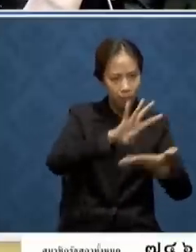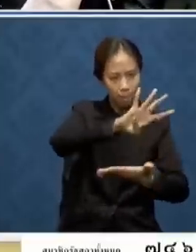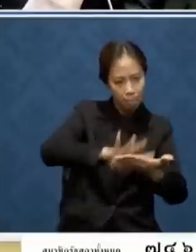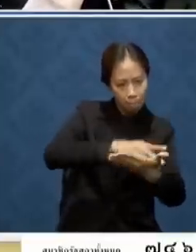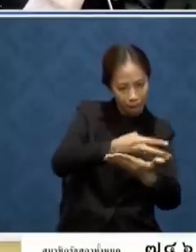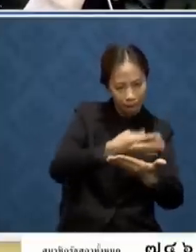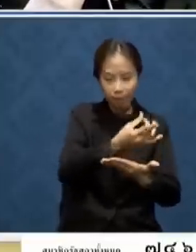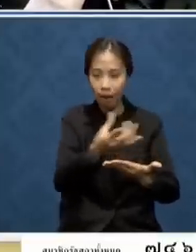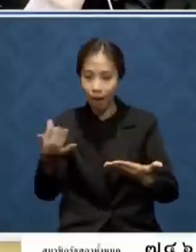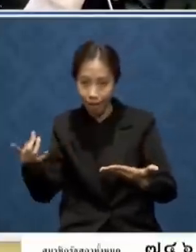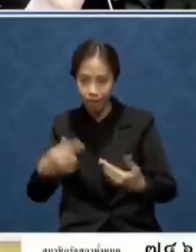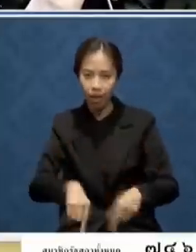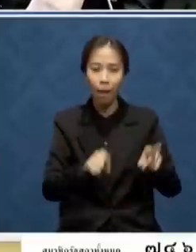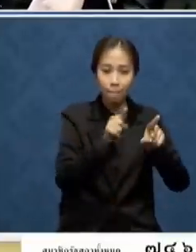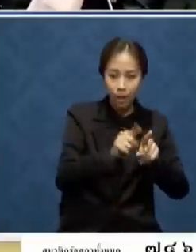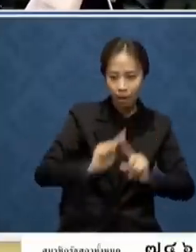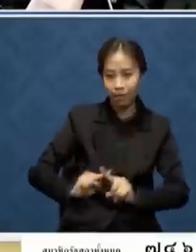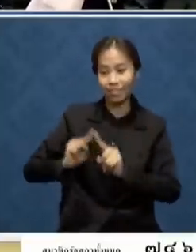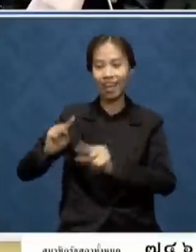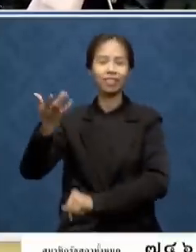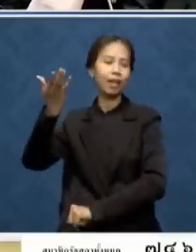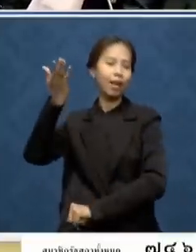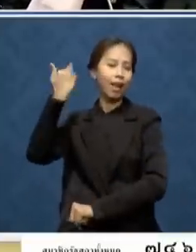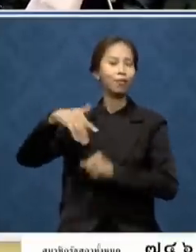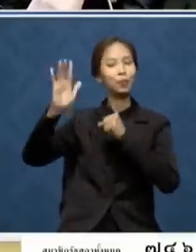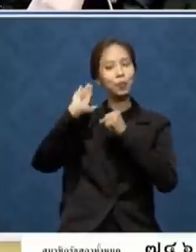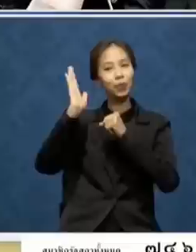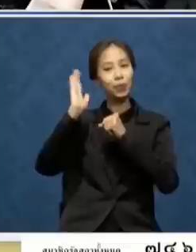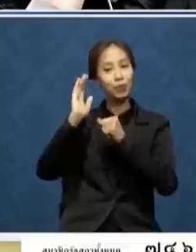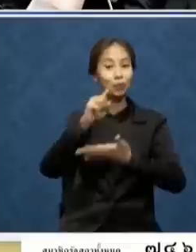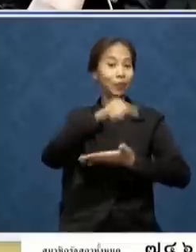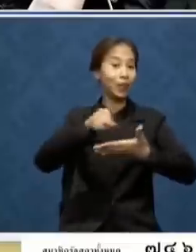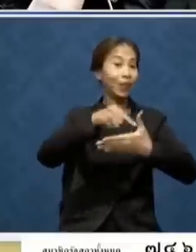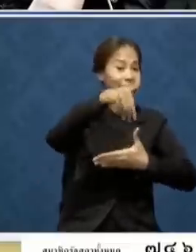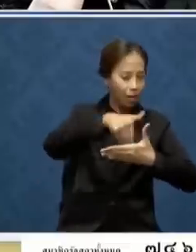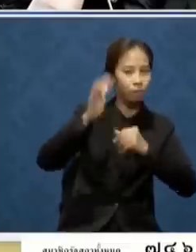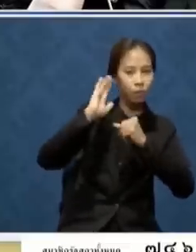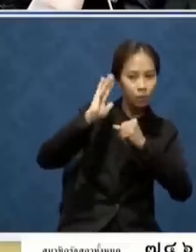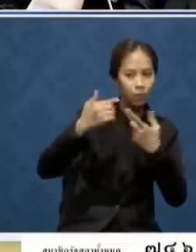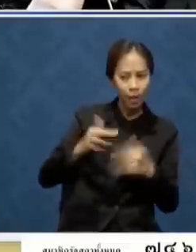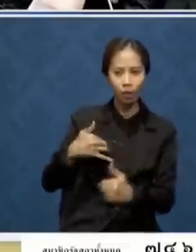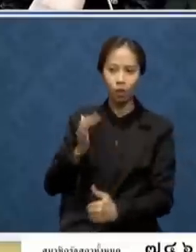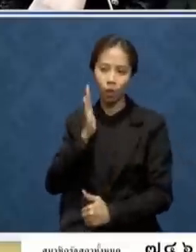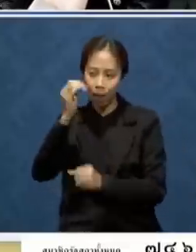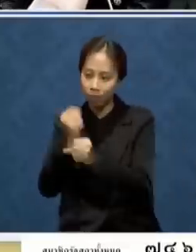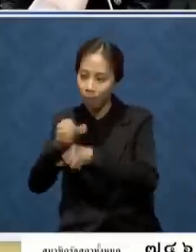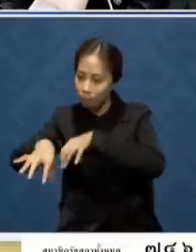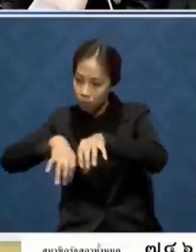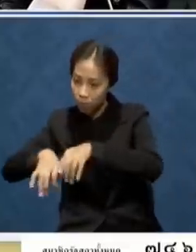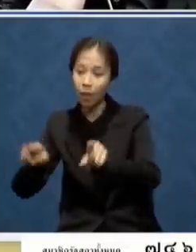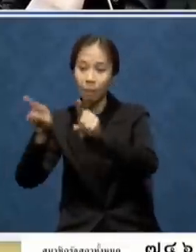เหมือนหรือต่างกับที่เคยสัญญากับผู้ร่วมทางตอนหาเสียงไว้หรือไม่และจะไปถึงเป้าหมายเมื่อ